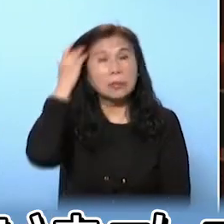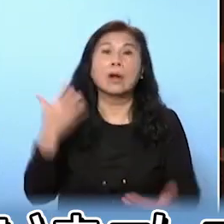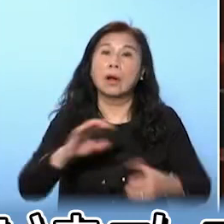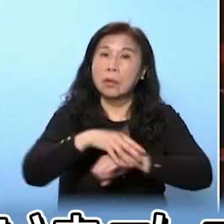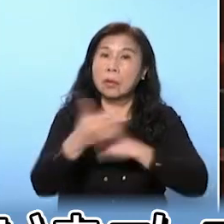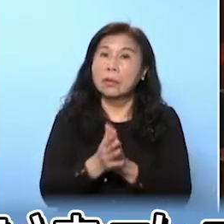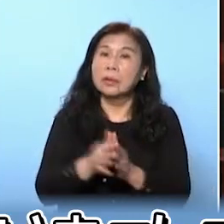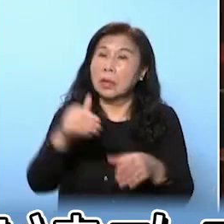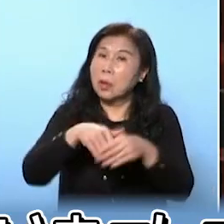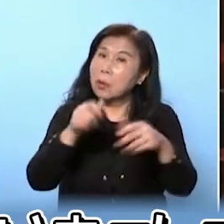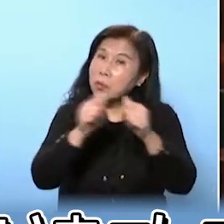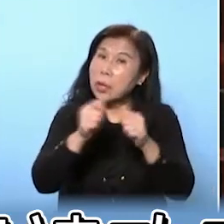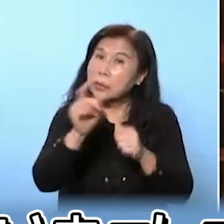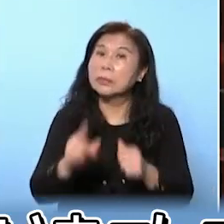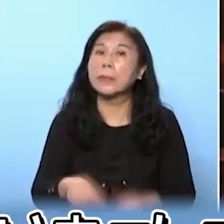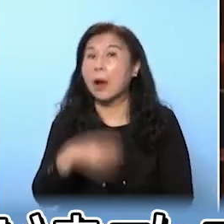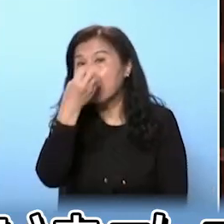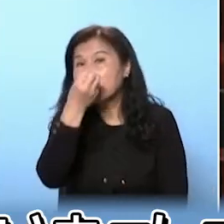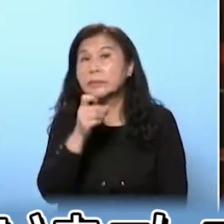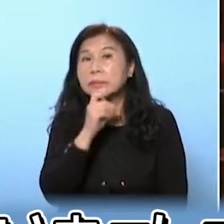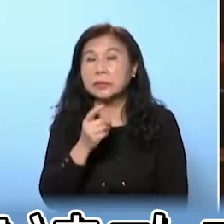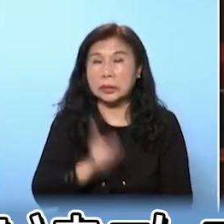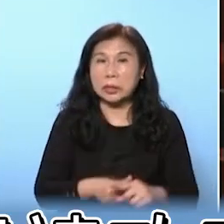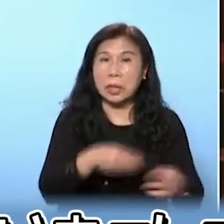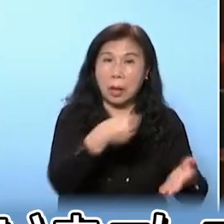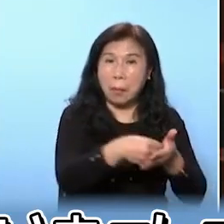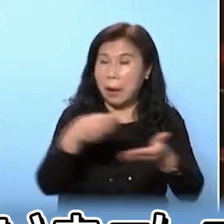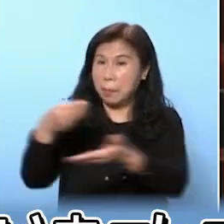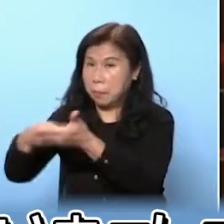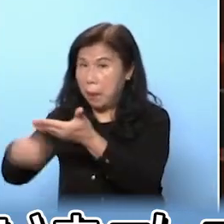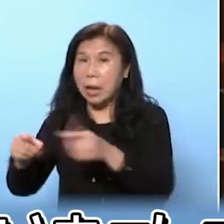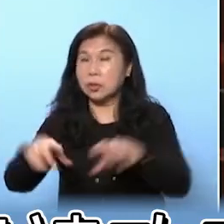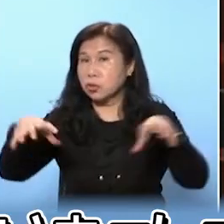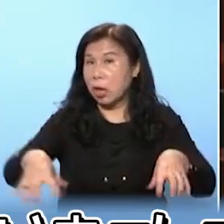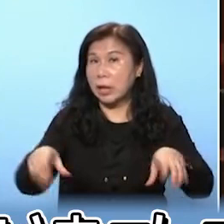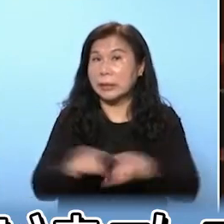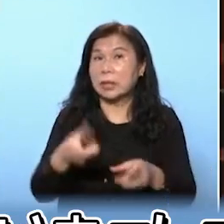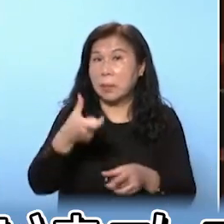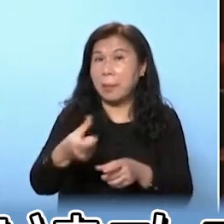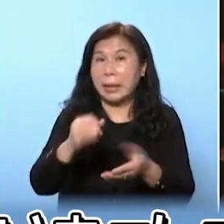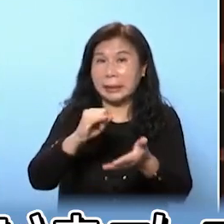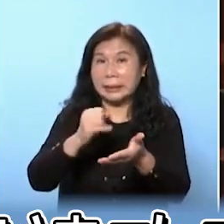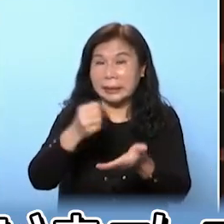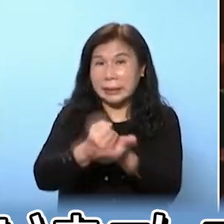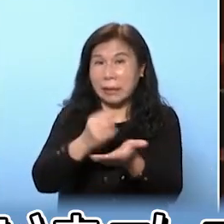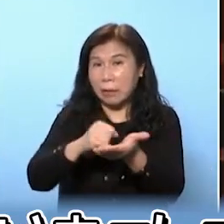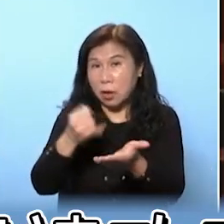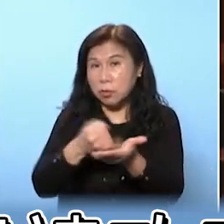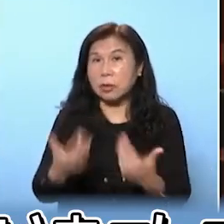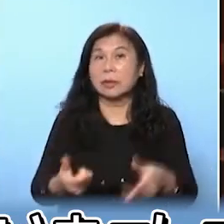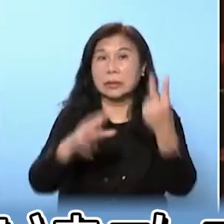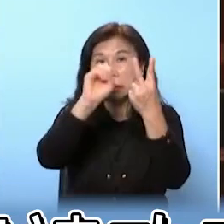全球主要股票市場咧，只有香港係要求買賣雙方係繳付印花稅，而內地都係